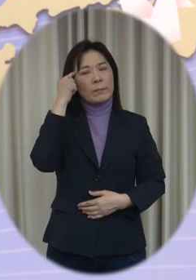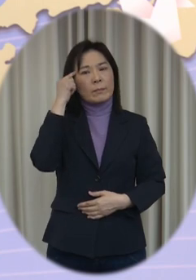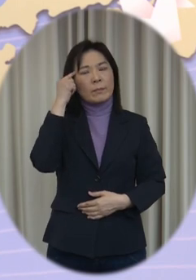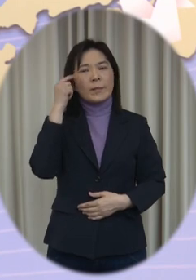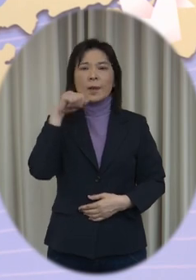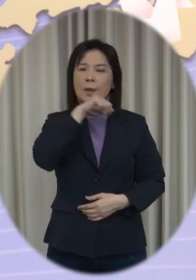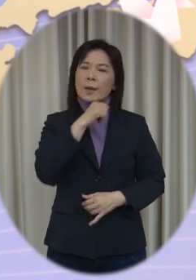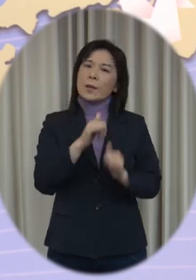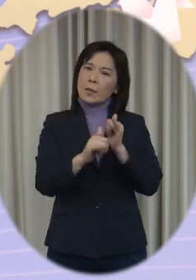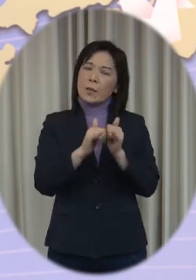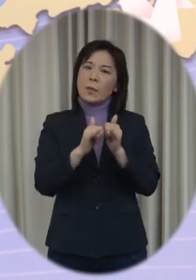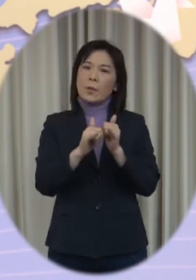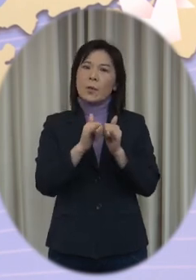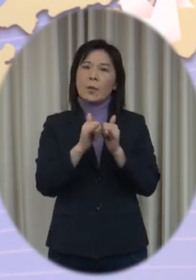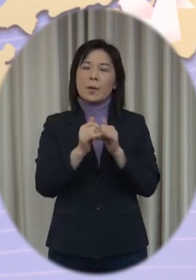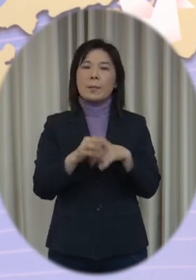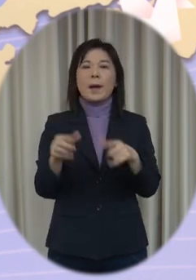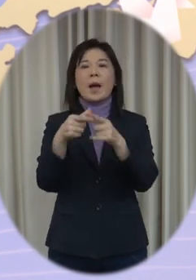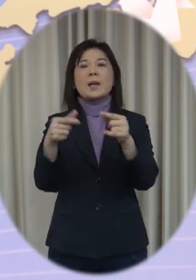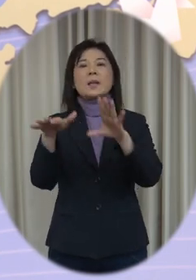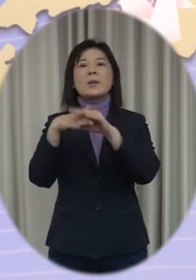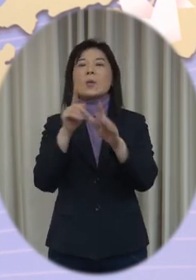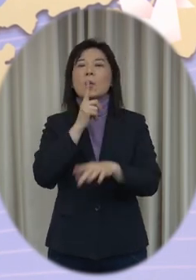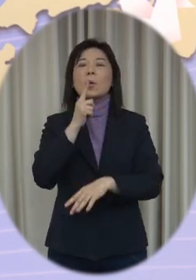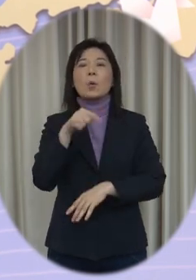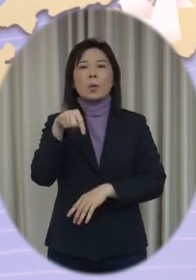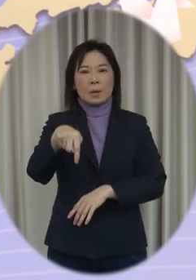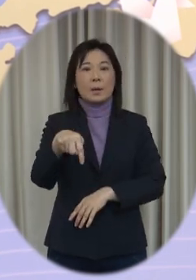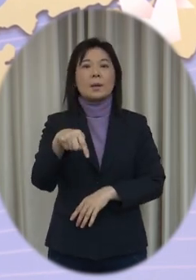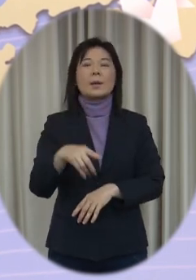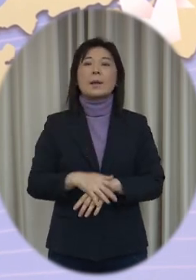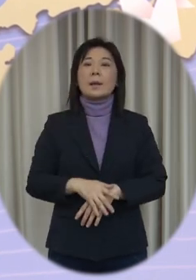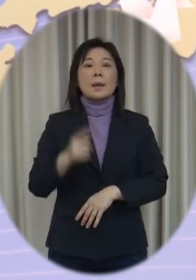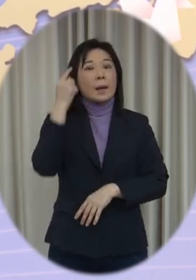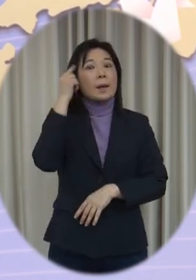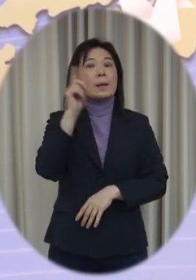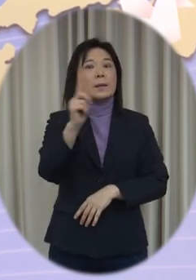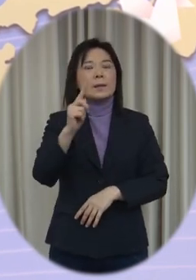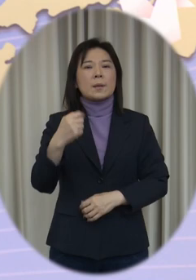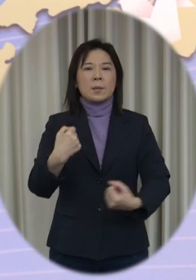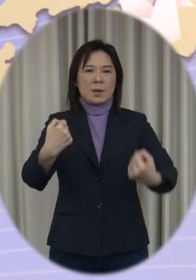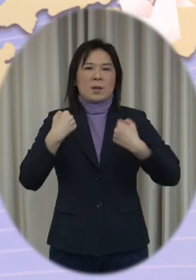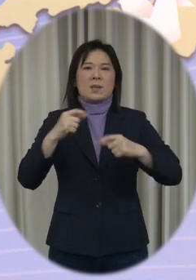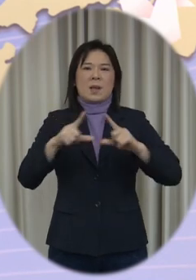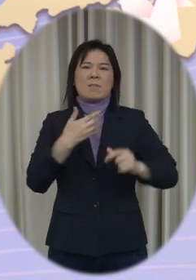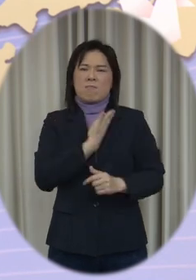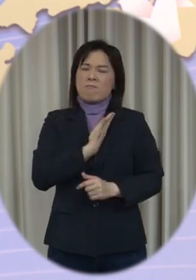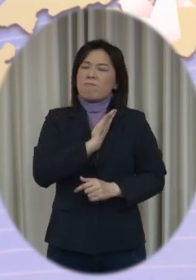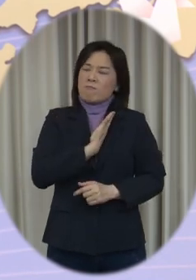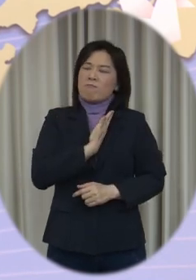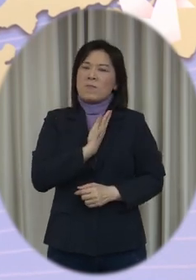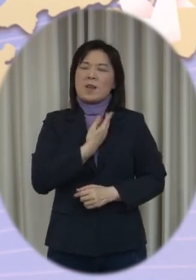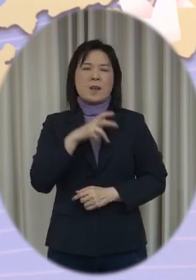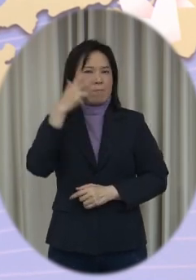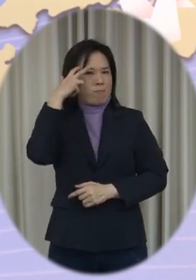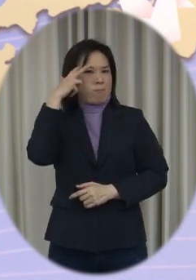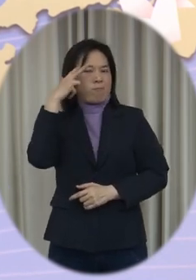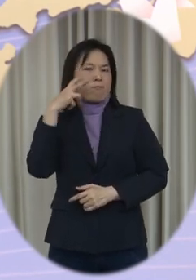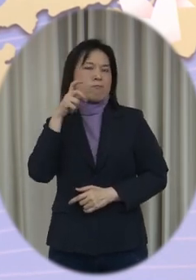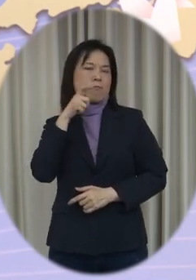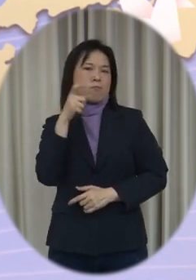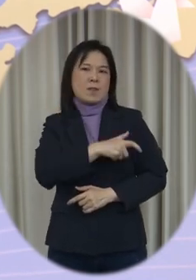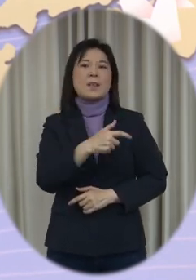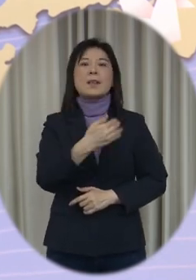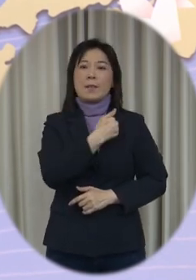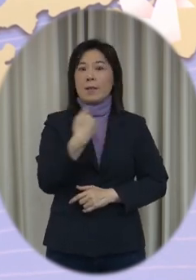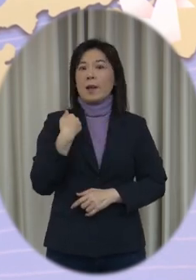台湾人有日文所说的根性。也就是强大的韧性及毅力，无论遇